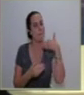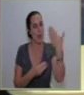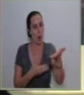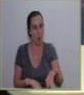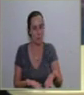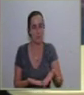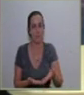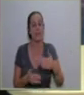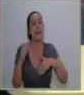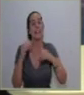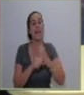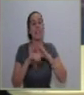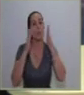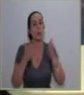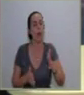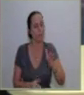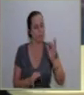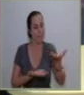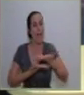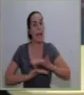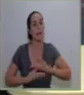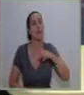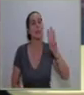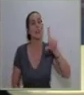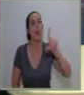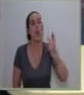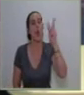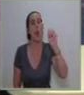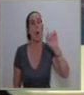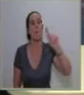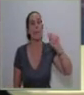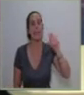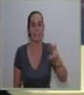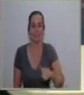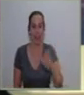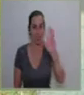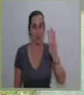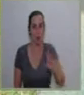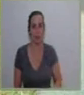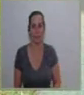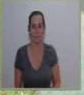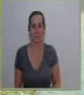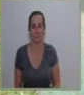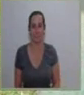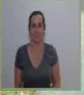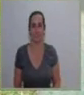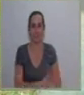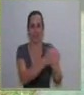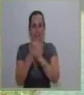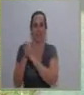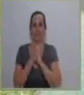לאולפן, הולכת לבנות סוכה מלכותית, קבלו את שלומית בונה סוכה, שלומית? שלומית, אלן, אלן.